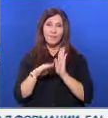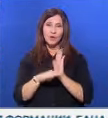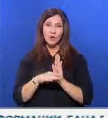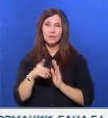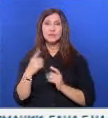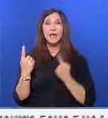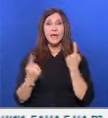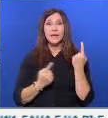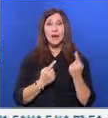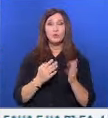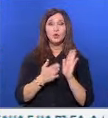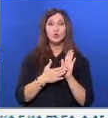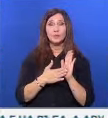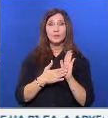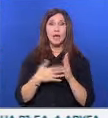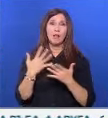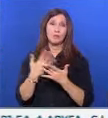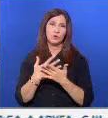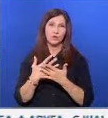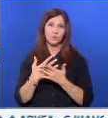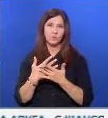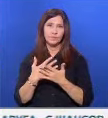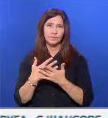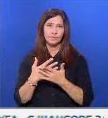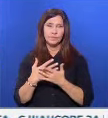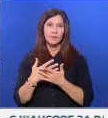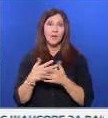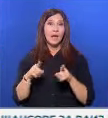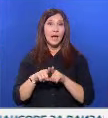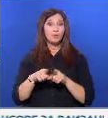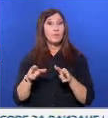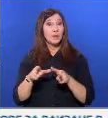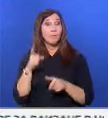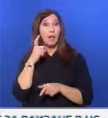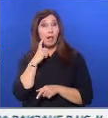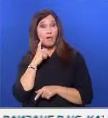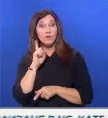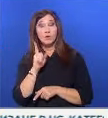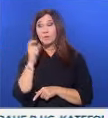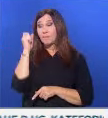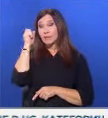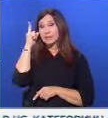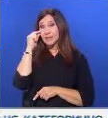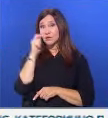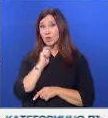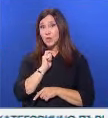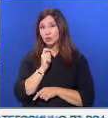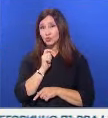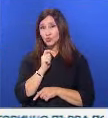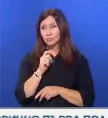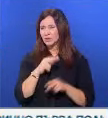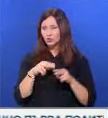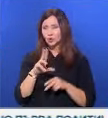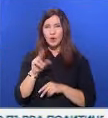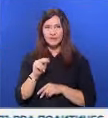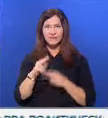за игрално и документално кино. Както и самата Мария Бакалова, която е председател на журито, каза,